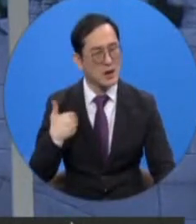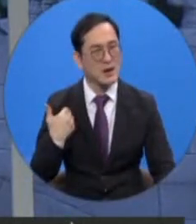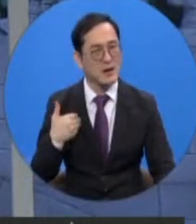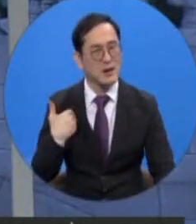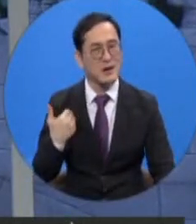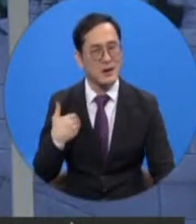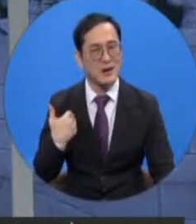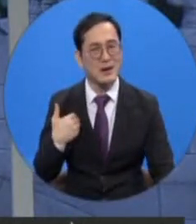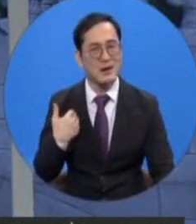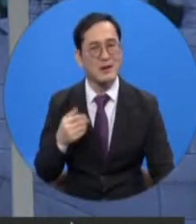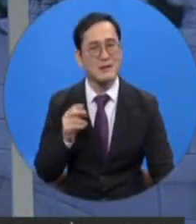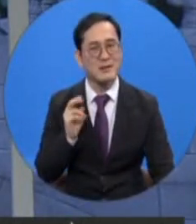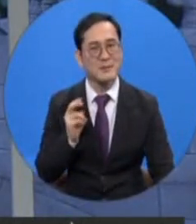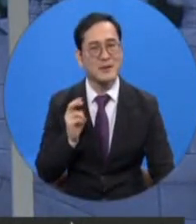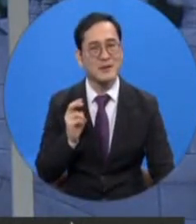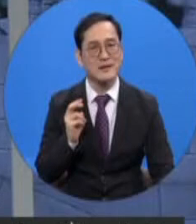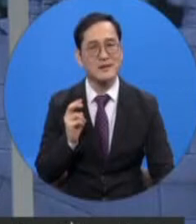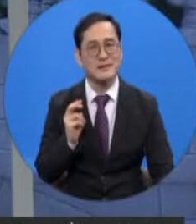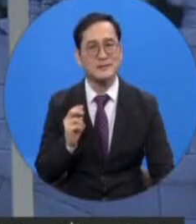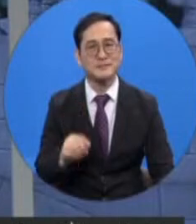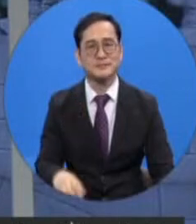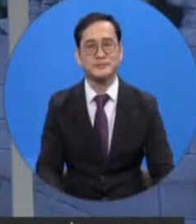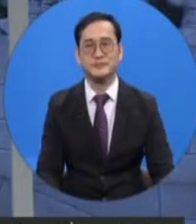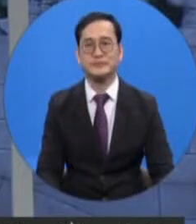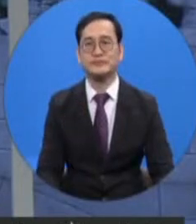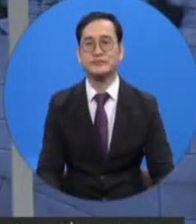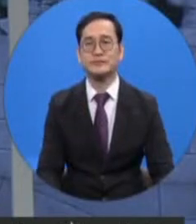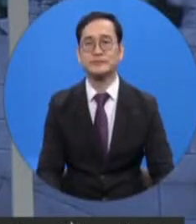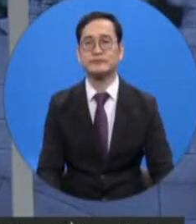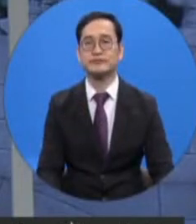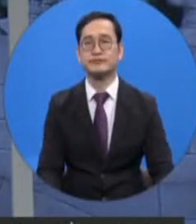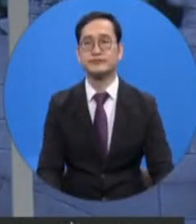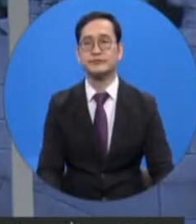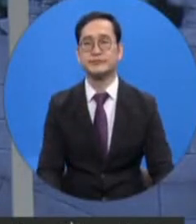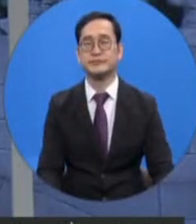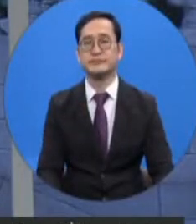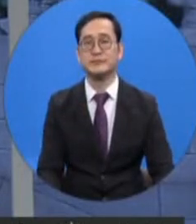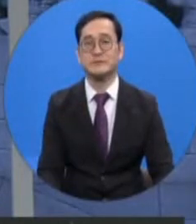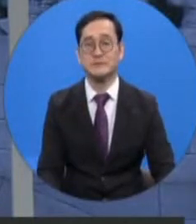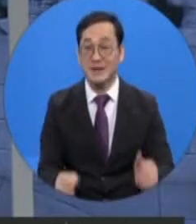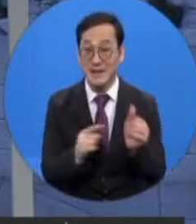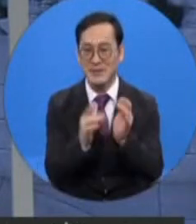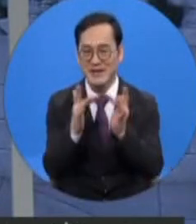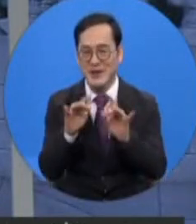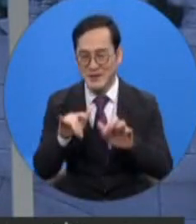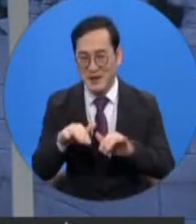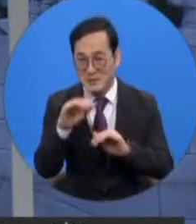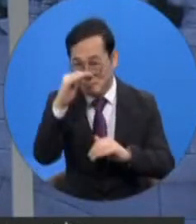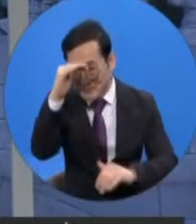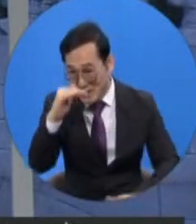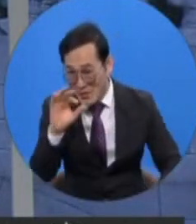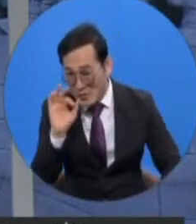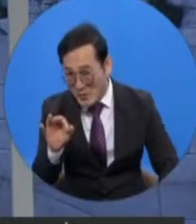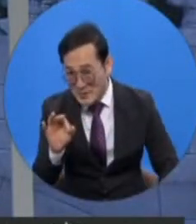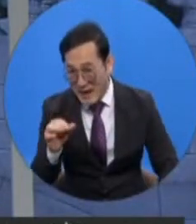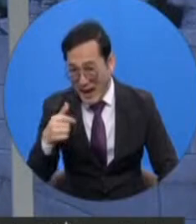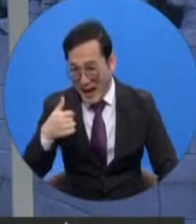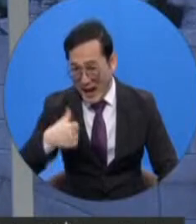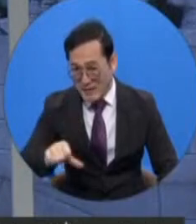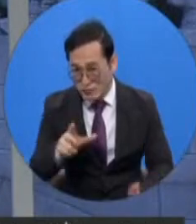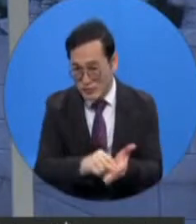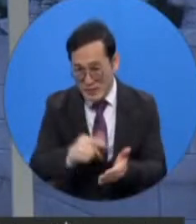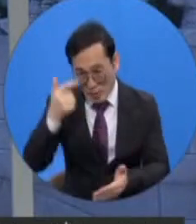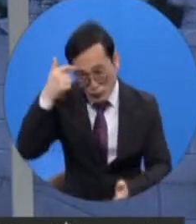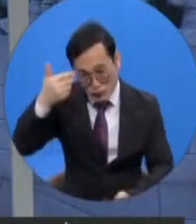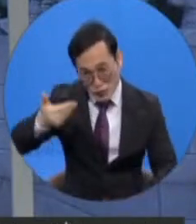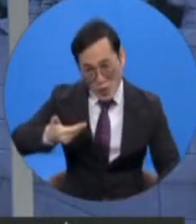나오고 있는데 그제 이 재명이네 마을에 댓글을 달던 중 아들과 관련된 문제 언급이 있었다고 하는데 이재명 후보의 반응을